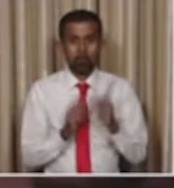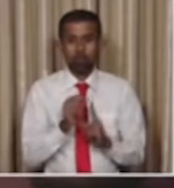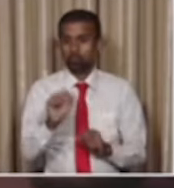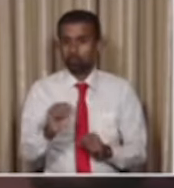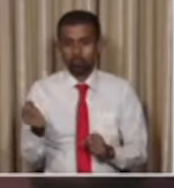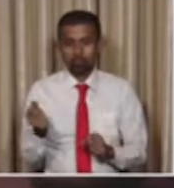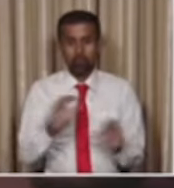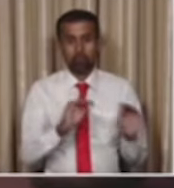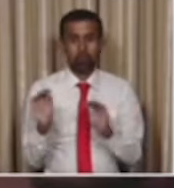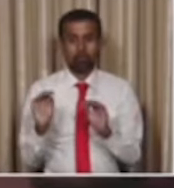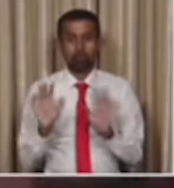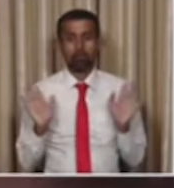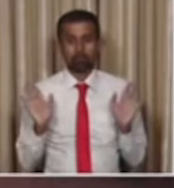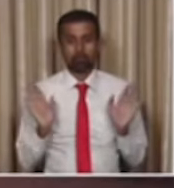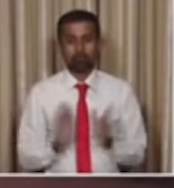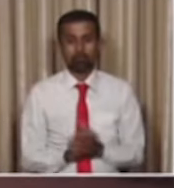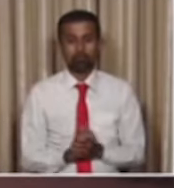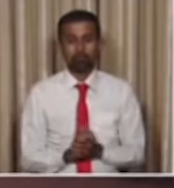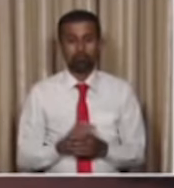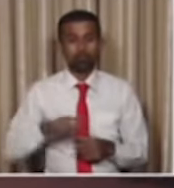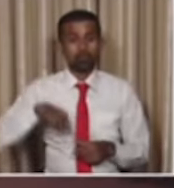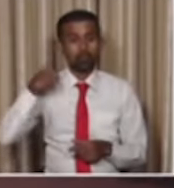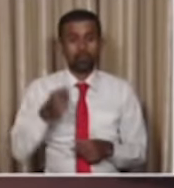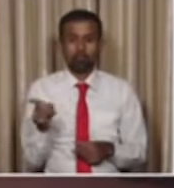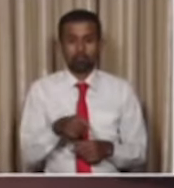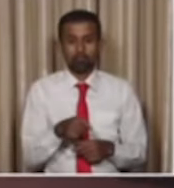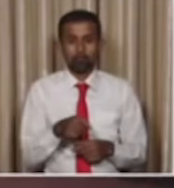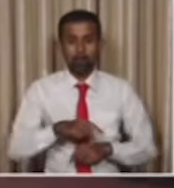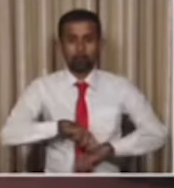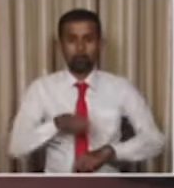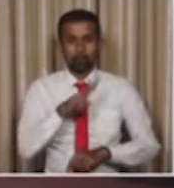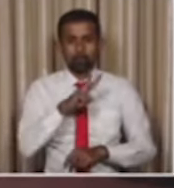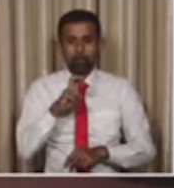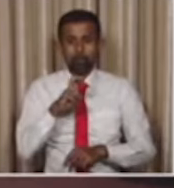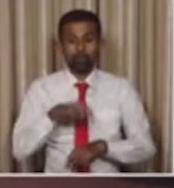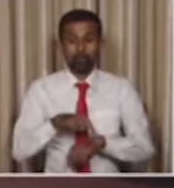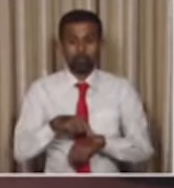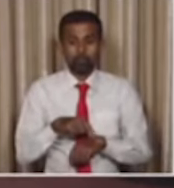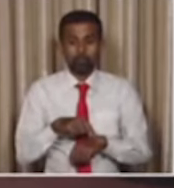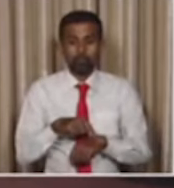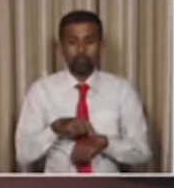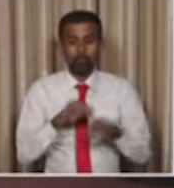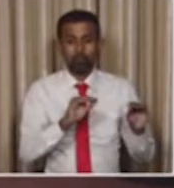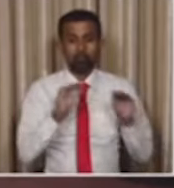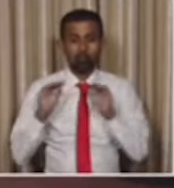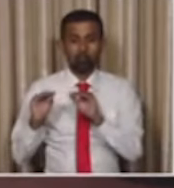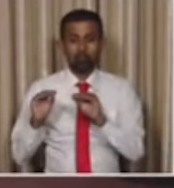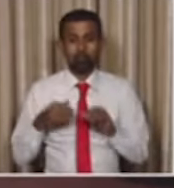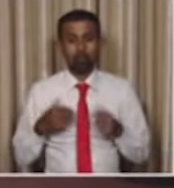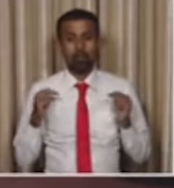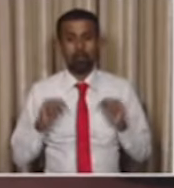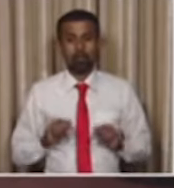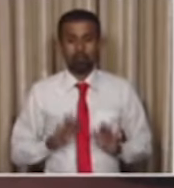නැත්තම් සභාව කල් තියෙනවා. එච්චරයි. ඊළඟ දවසට ගන්න ඕන. මේ පැය දෙකමාරකට වඩා වැඩි කාලයක් සභාව කල් තියලා අපි ඉන්නෝ